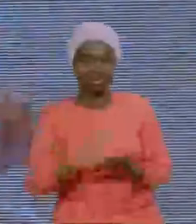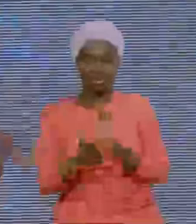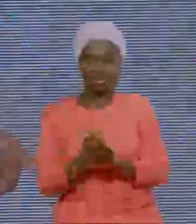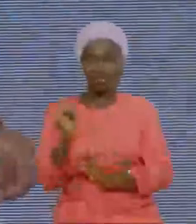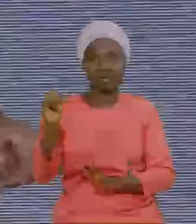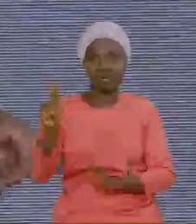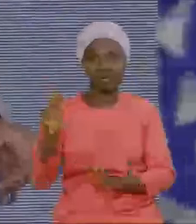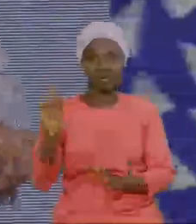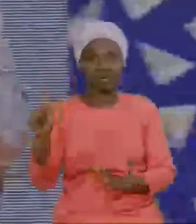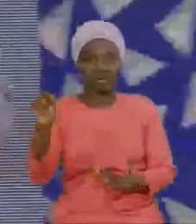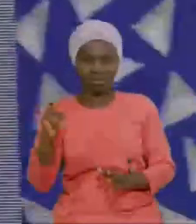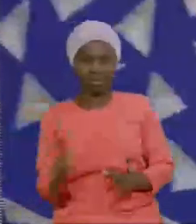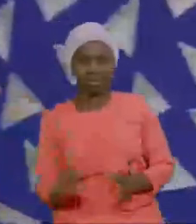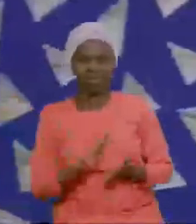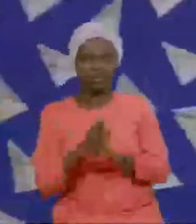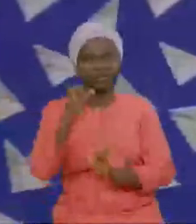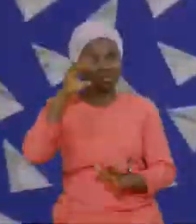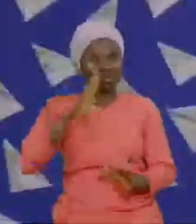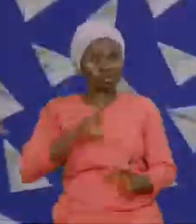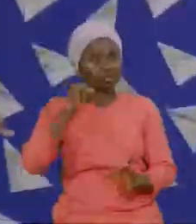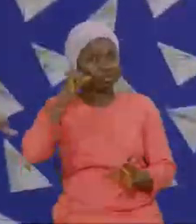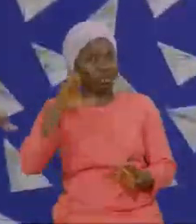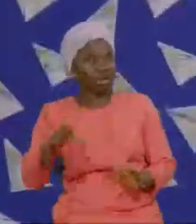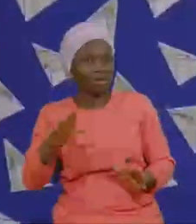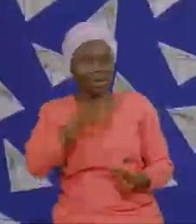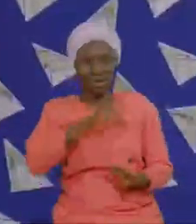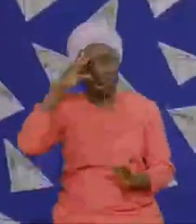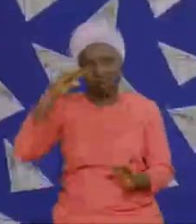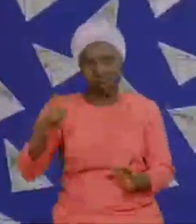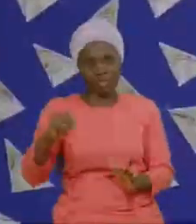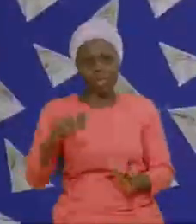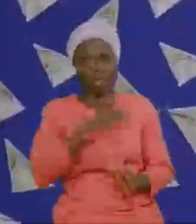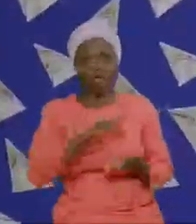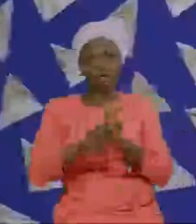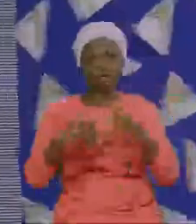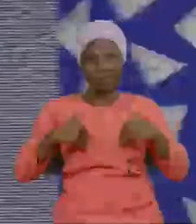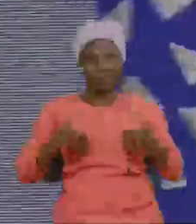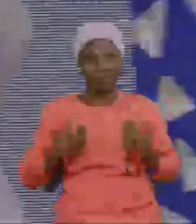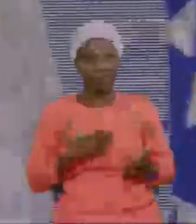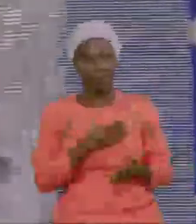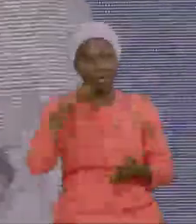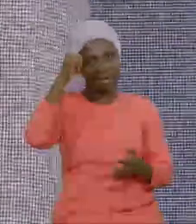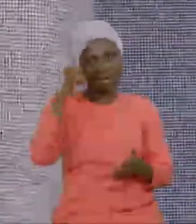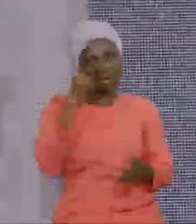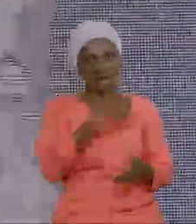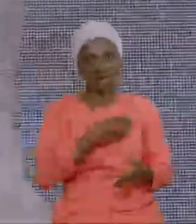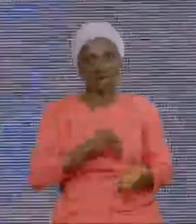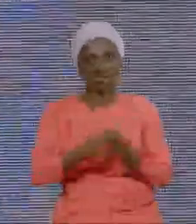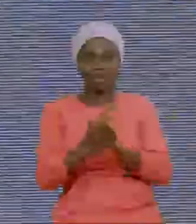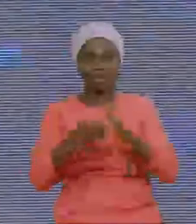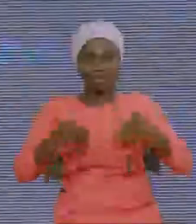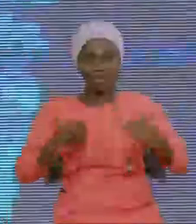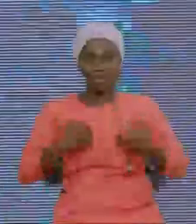boy, a girl. Garçon, fille. A teenager. Adolescent. Adolescent. Les adolescents. A young adult. Les